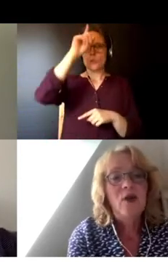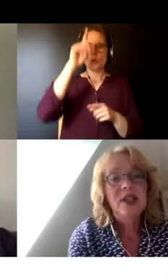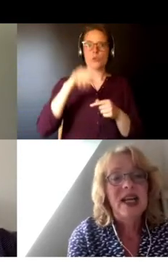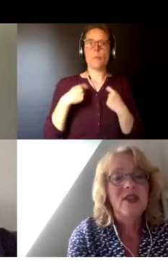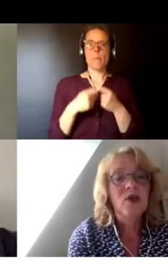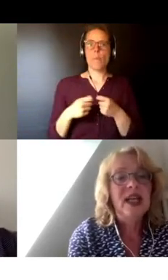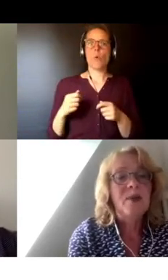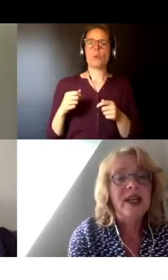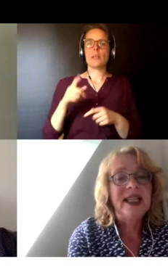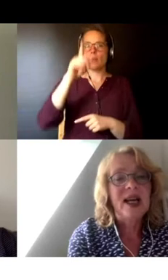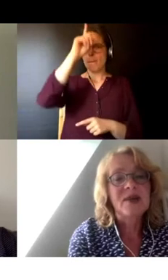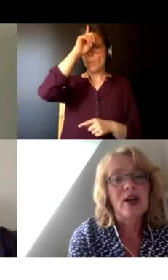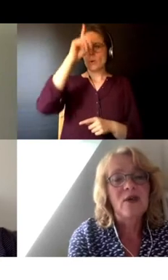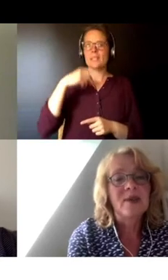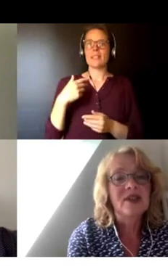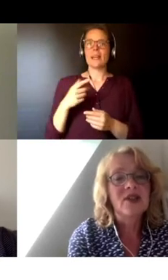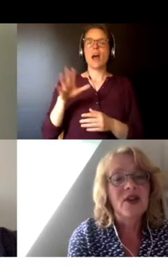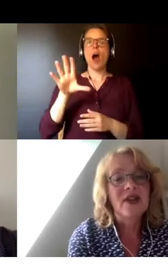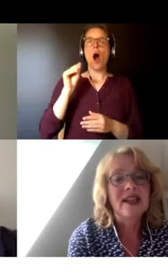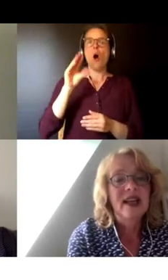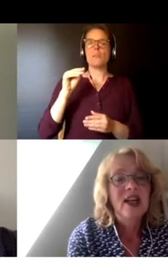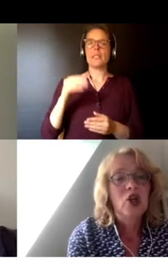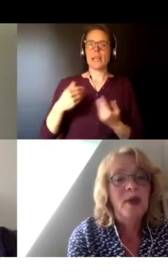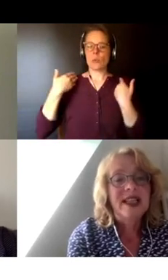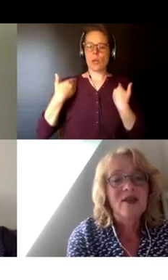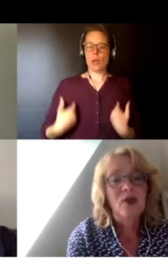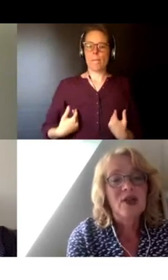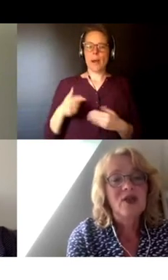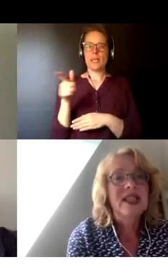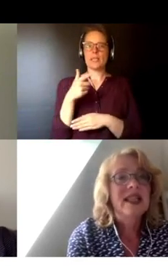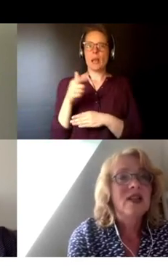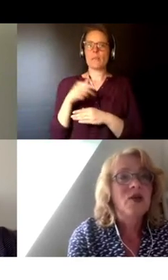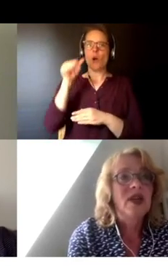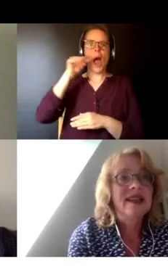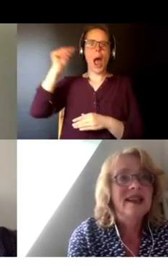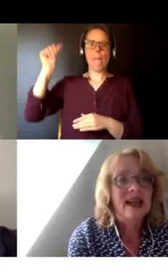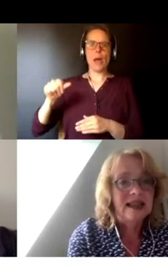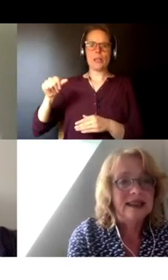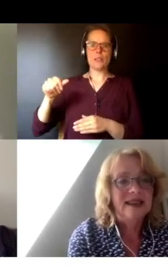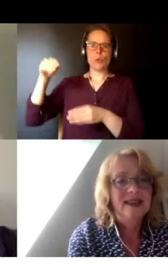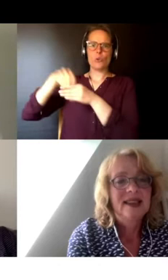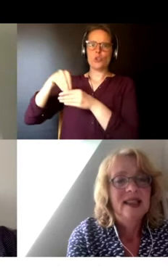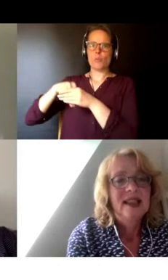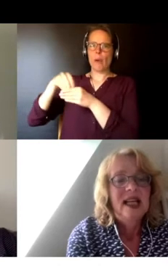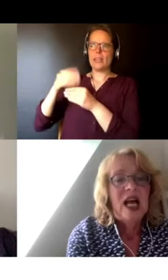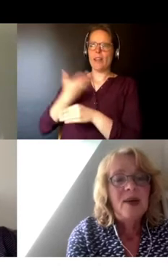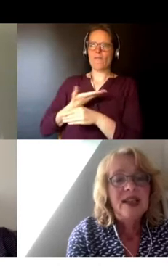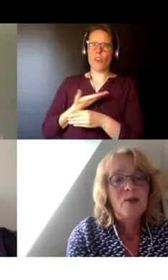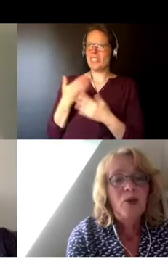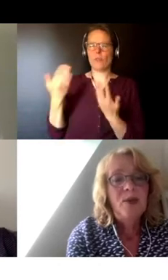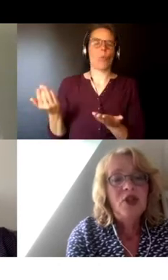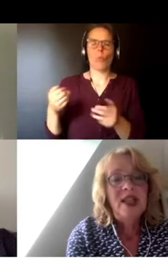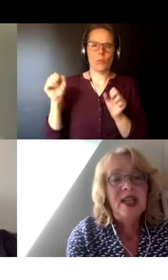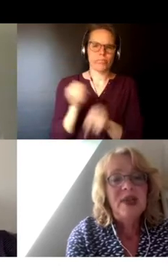die Aufzeichnungen ihrer Bodycams auf Amazon-Servern speichern wollte. Sowas geht natürlich gar nicht. Aber